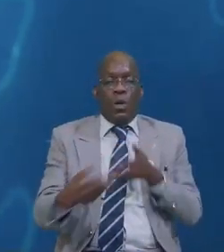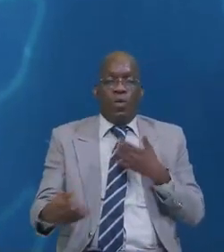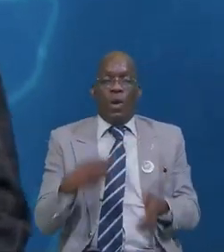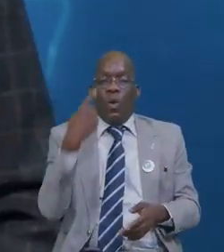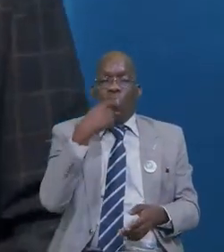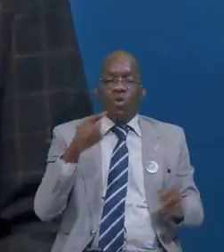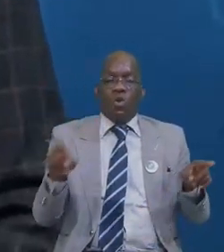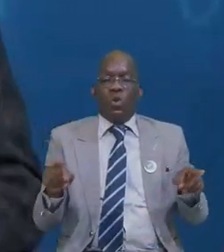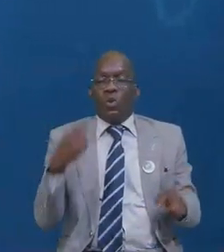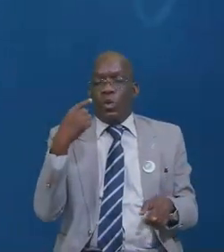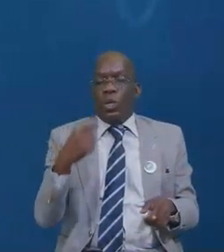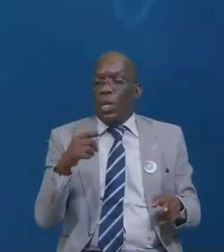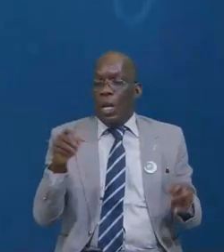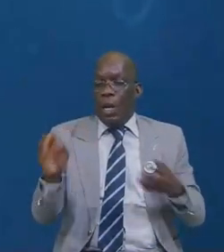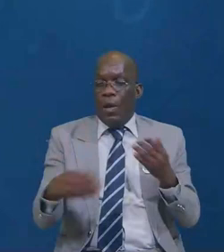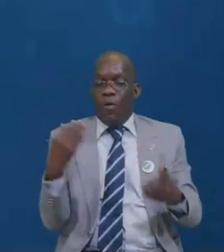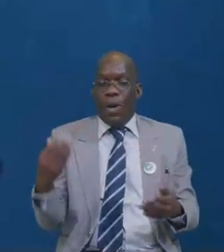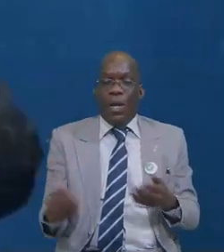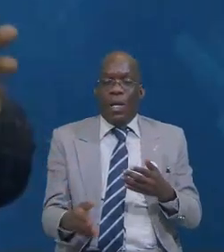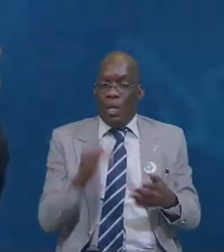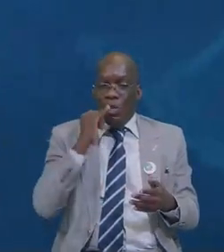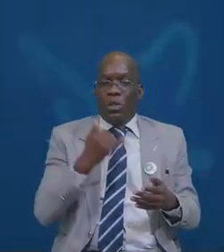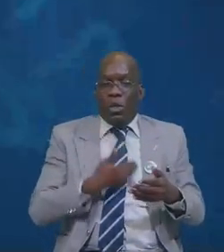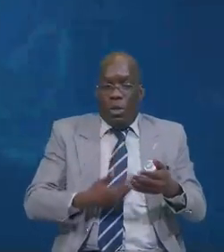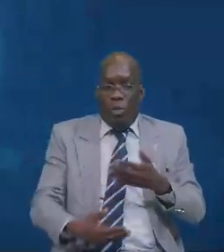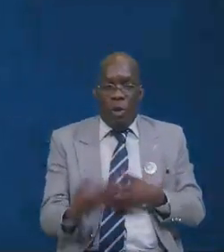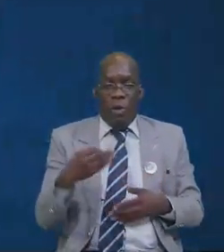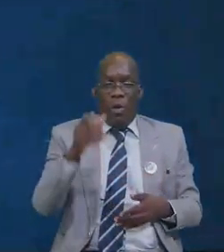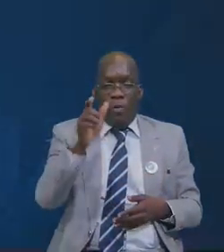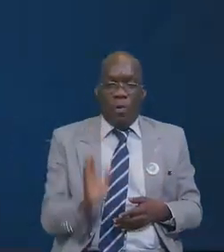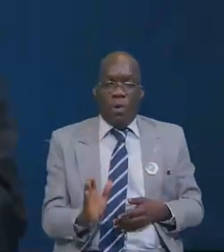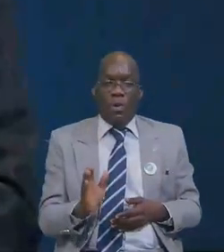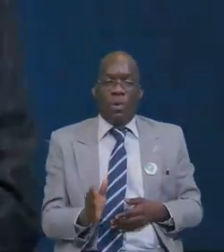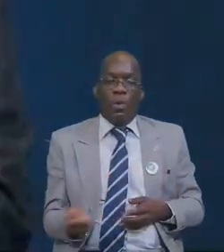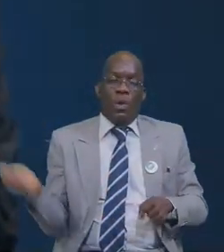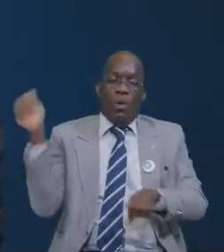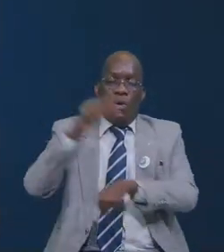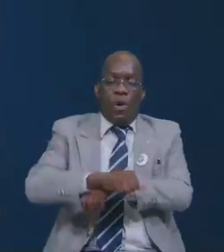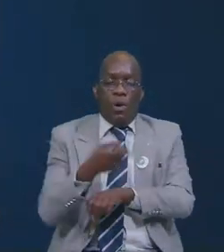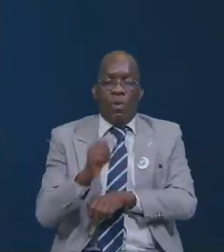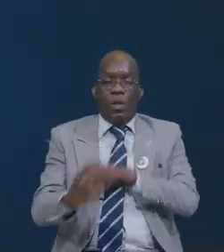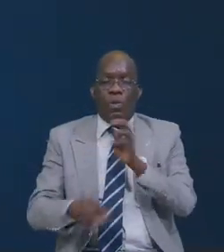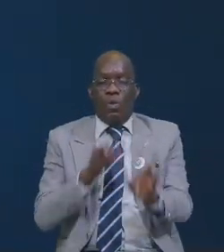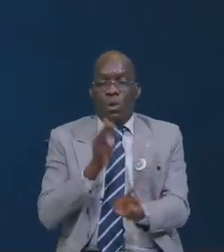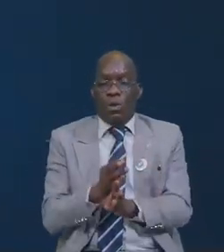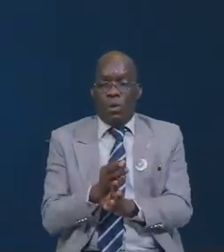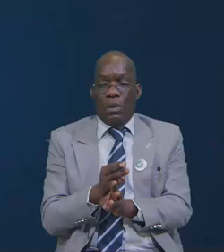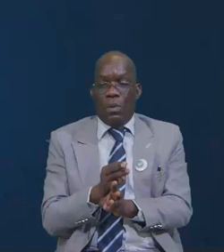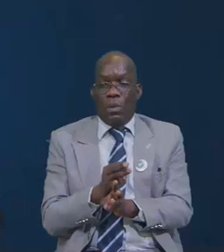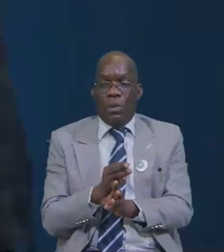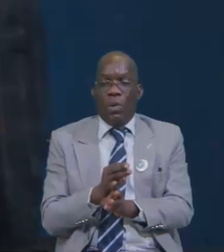quiconque, n'importe qui, est né de Dieu, triomphe du